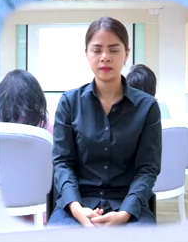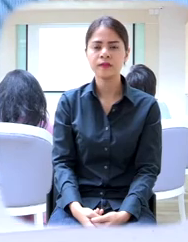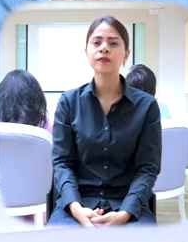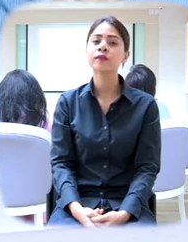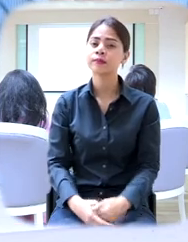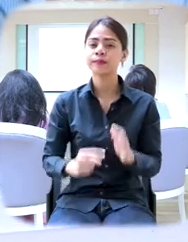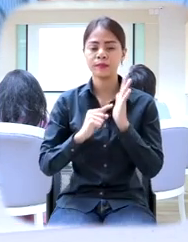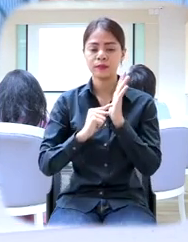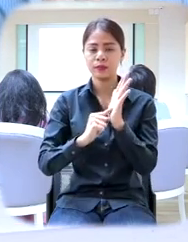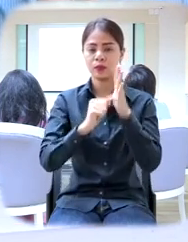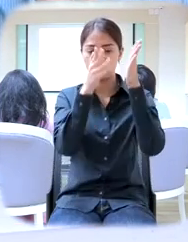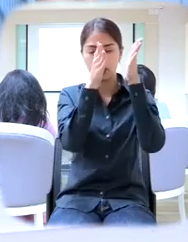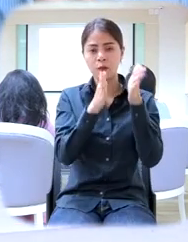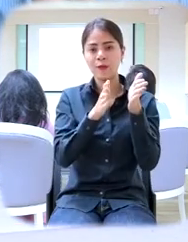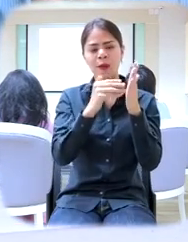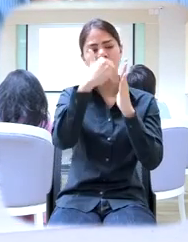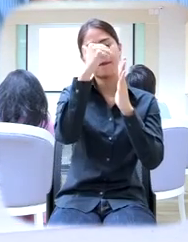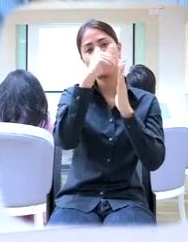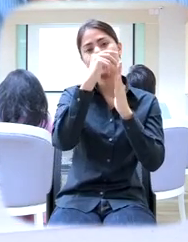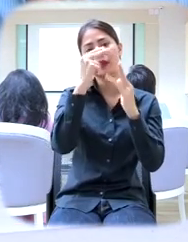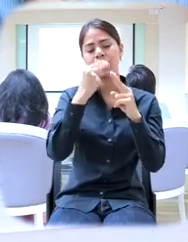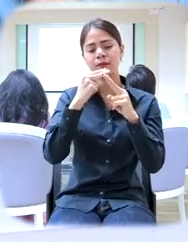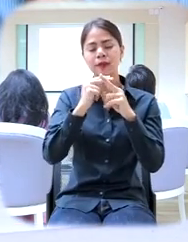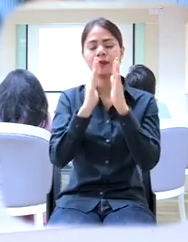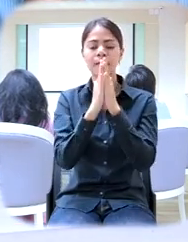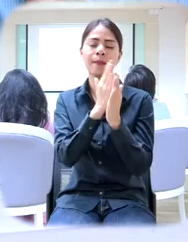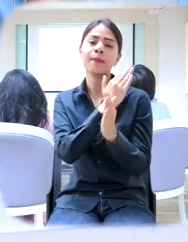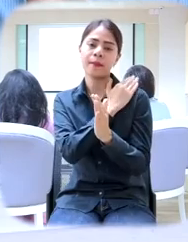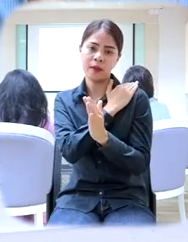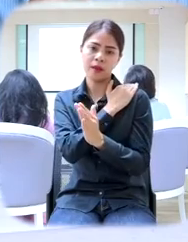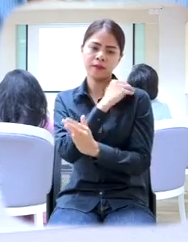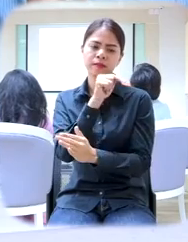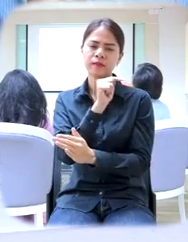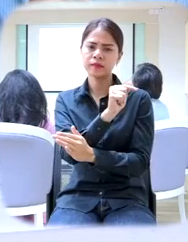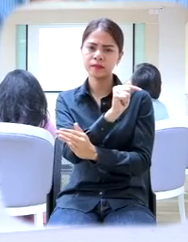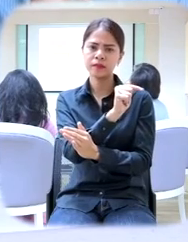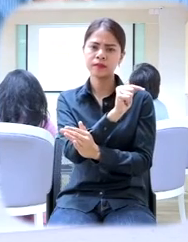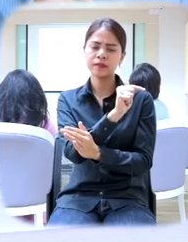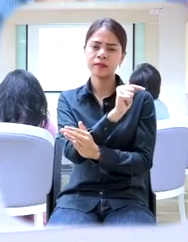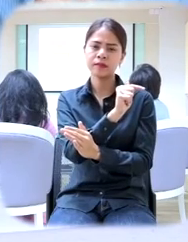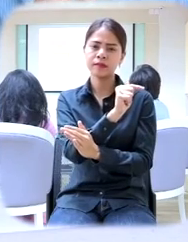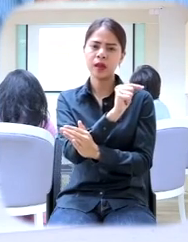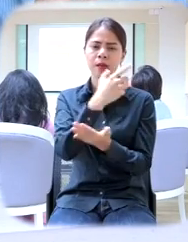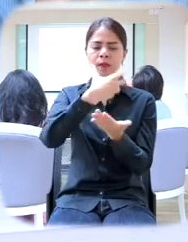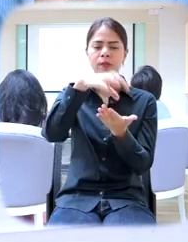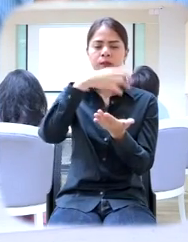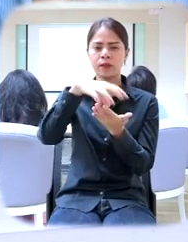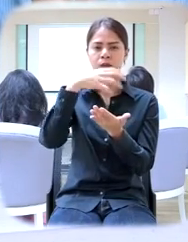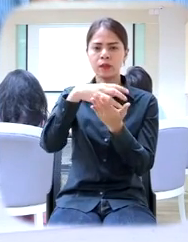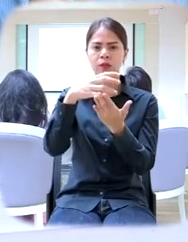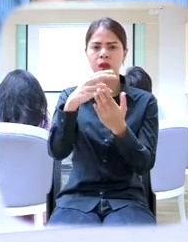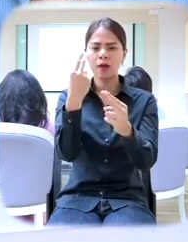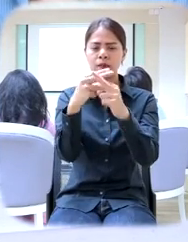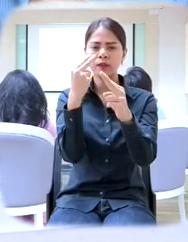อีกท่านหนึ่งนะครับของทางล้านนาก็คือพระสิริมังคลาจารย์เถระนะครับคือท่านนี้เนี่ยก็คือว่ามีการพูดถึงรายชื่อบัญ